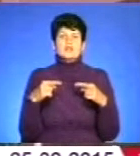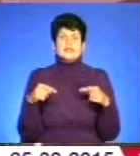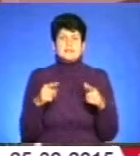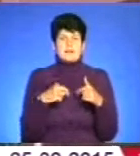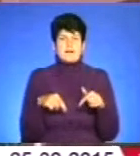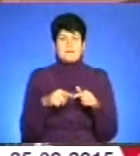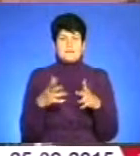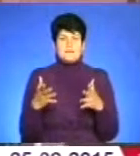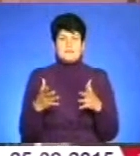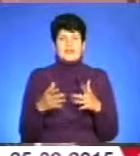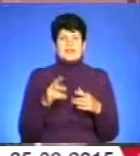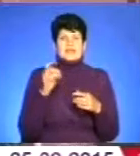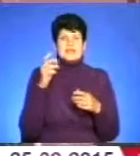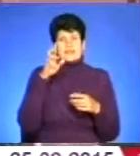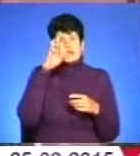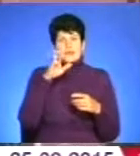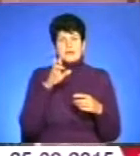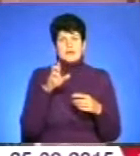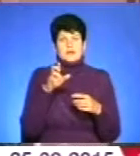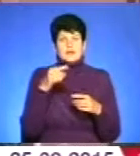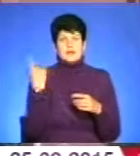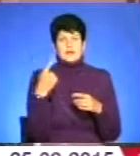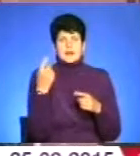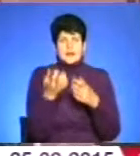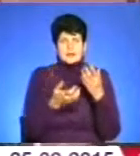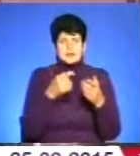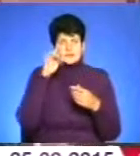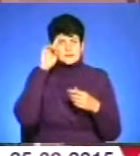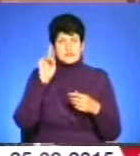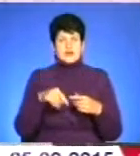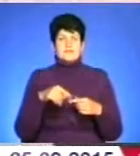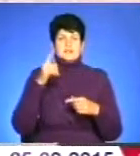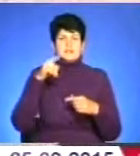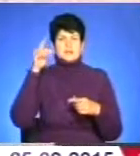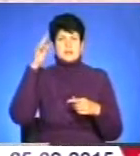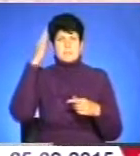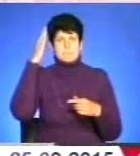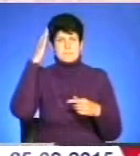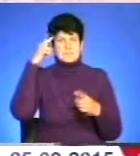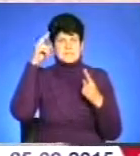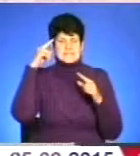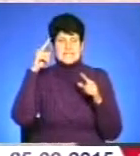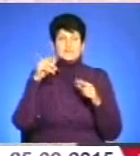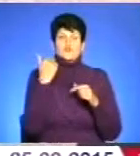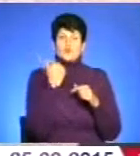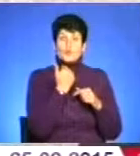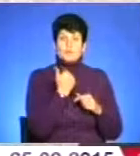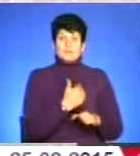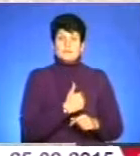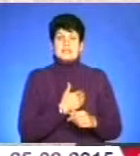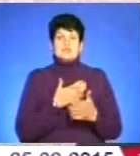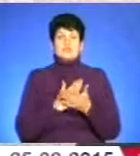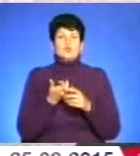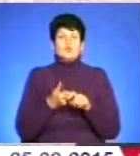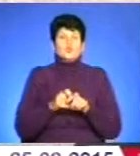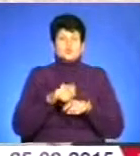буквально різних, і краєзнавець, і знавець мистецтва. В його надбанні є дуже